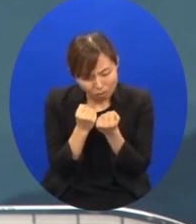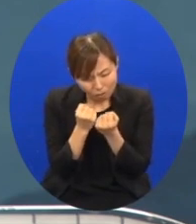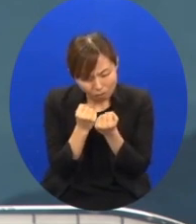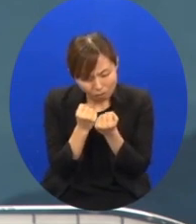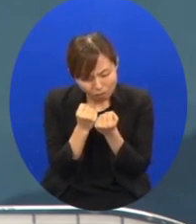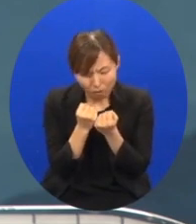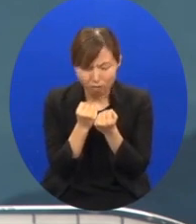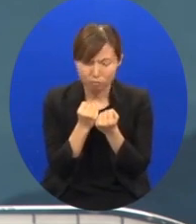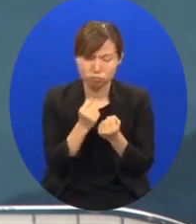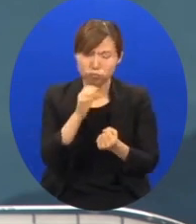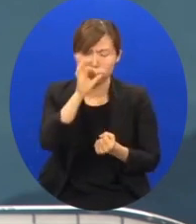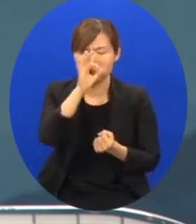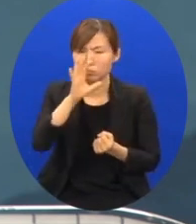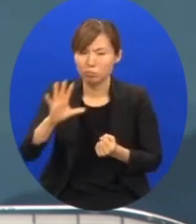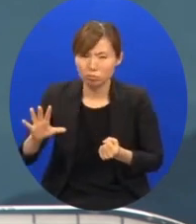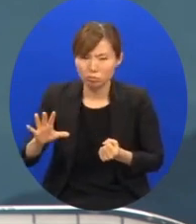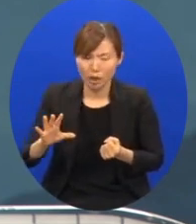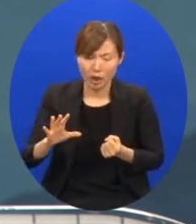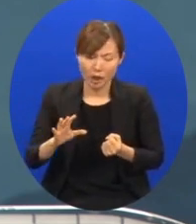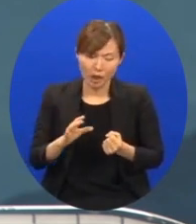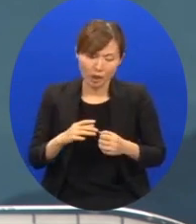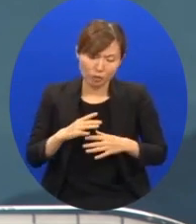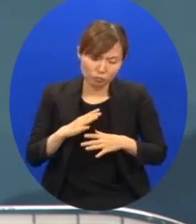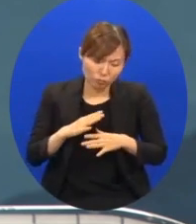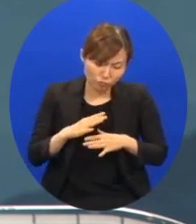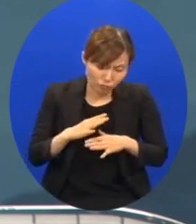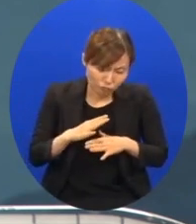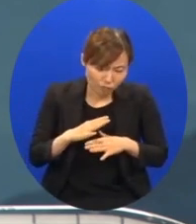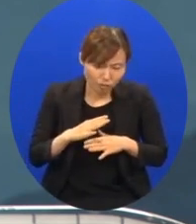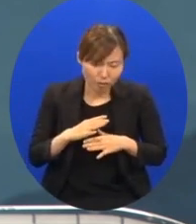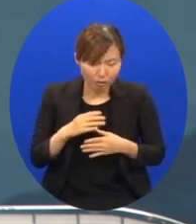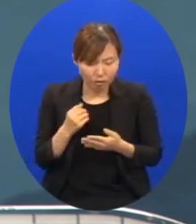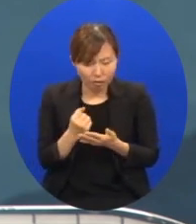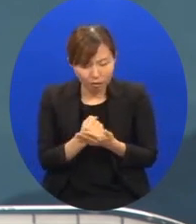그리고 염력 그리고